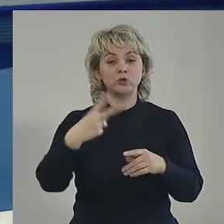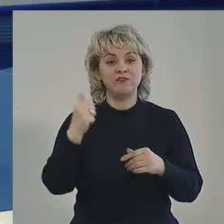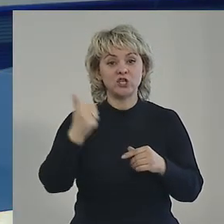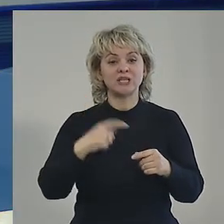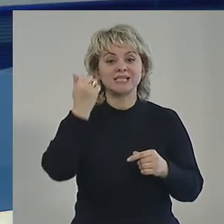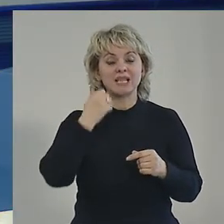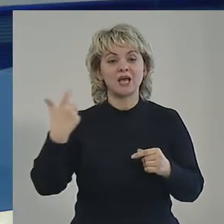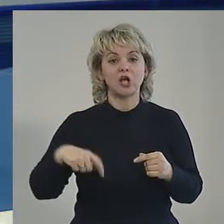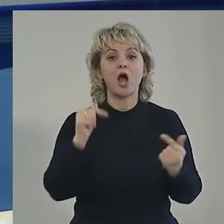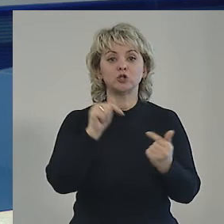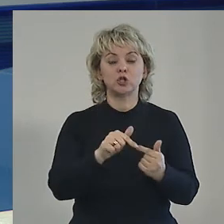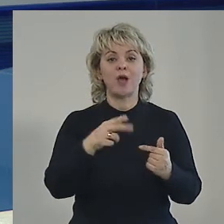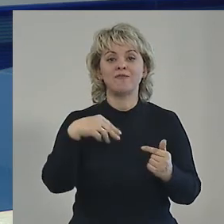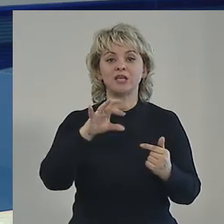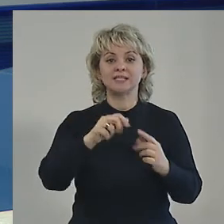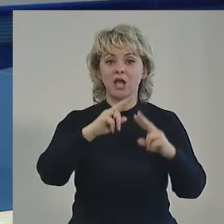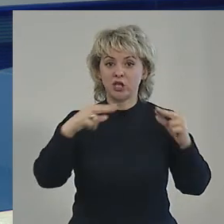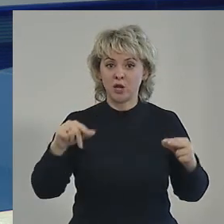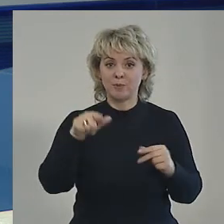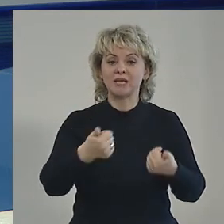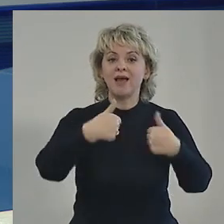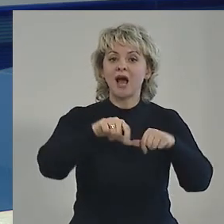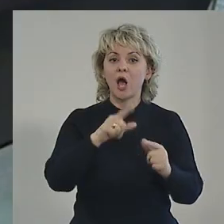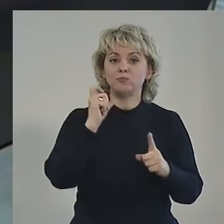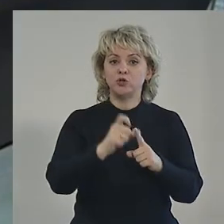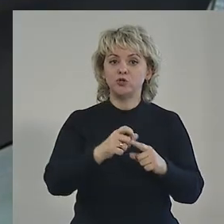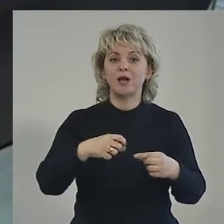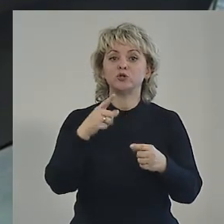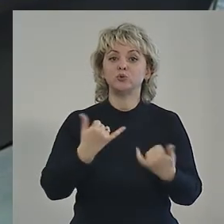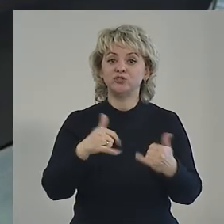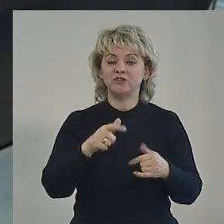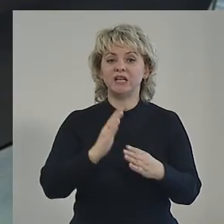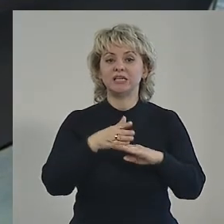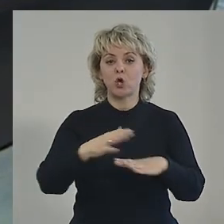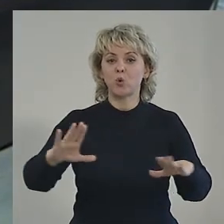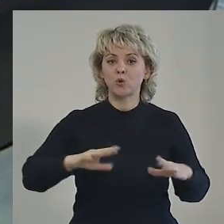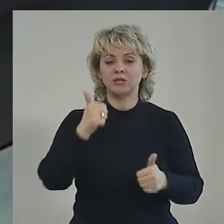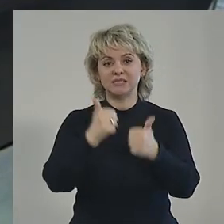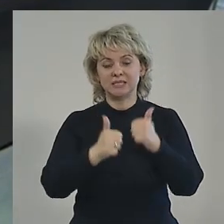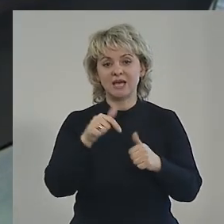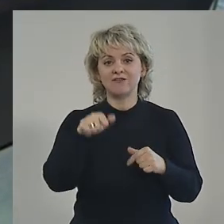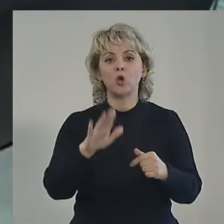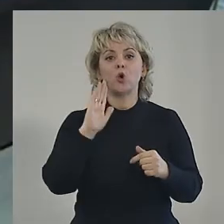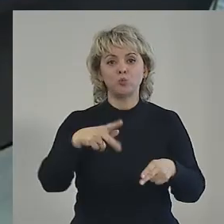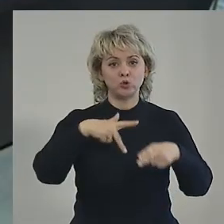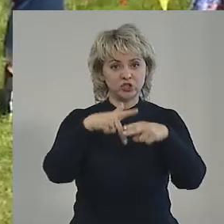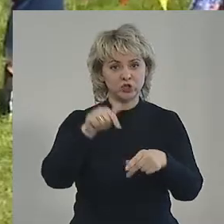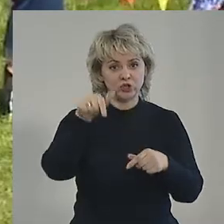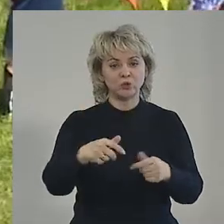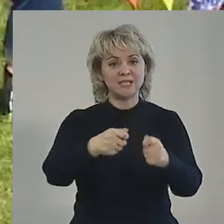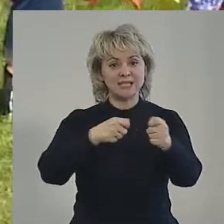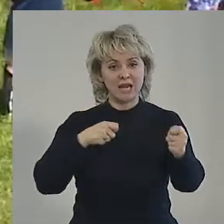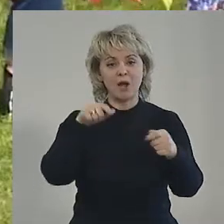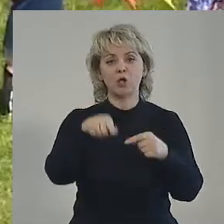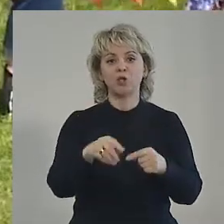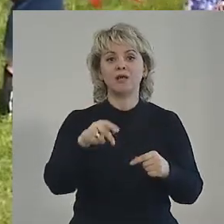в Старочеркасске, а точнее в Анинской крепости. Организаторы обещают поразить гостей конными соревнованиями. Будет джигитовка, стрельба